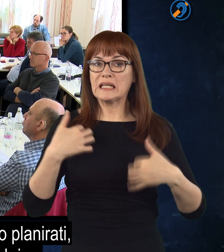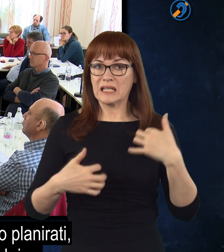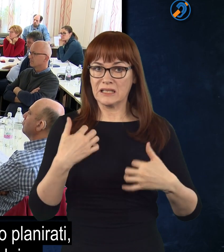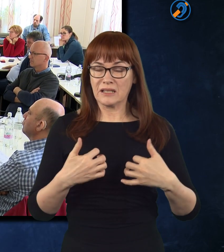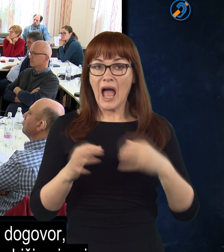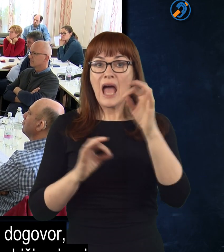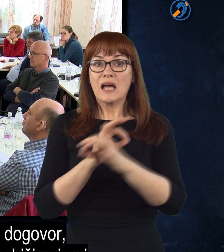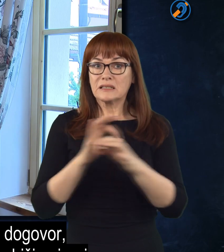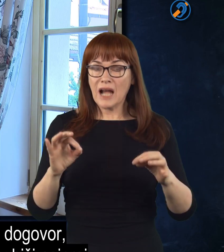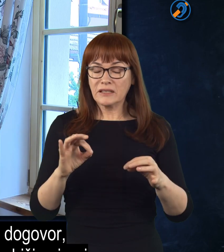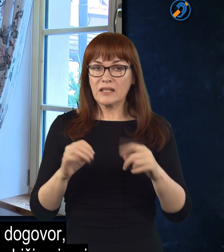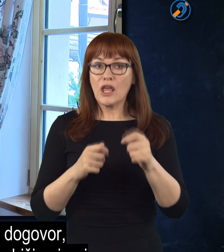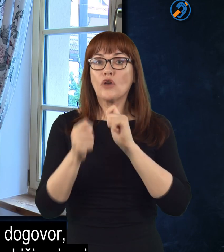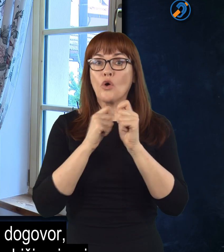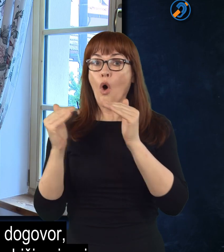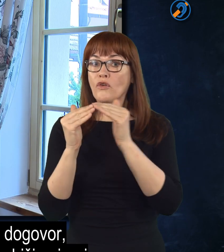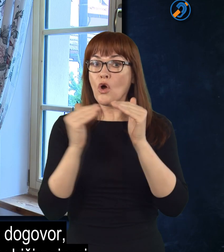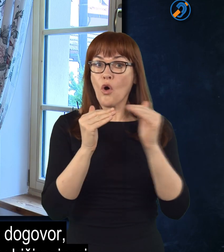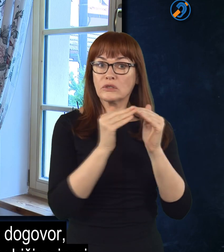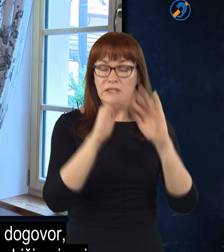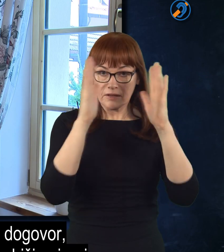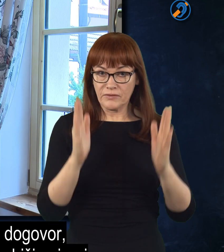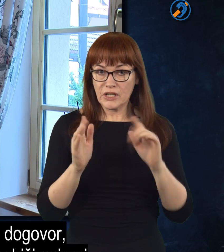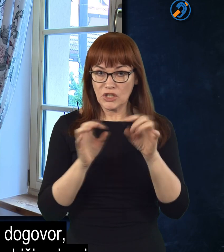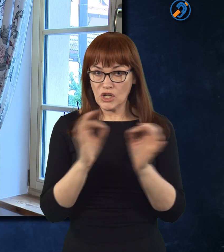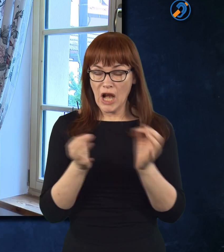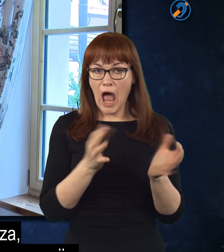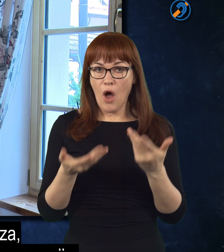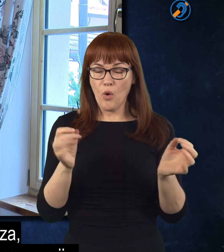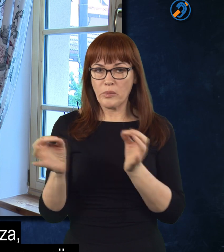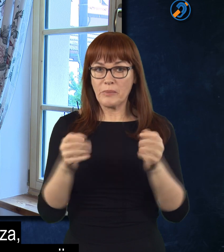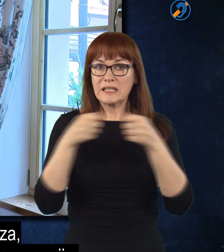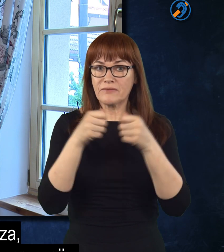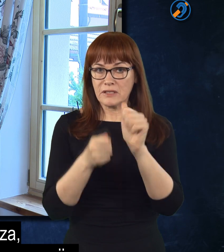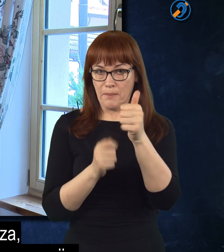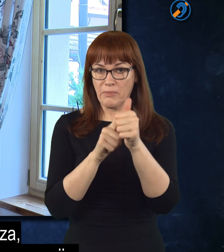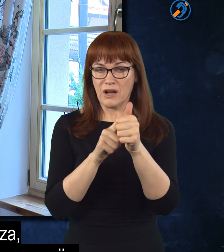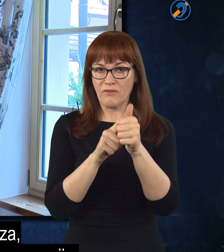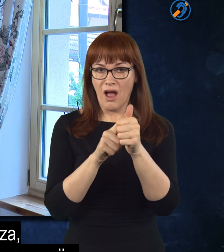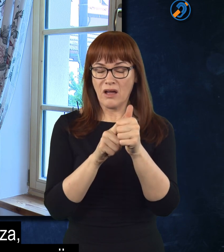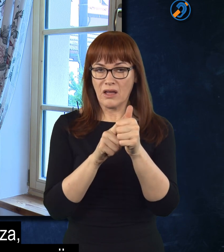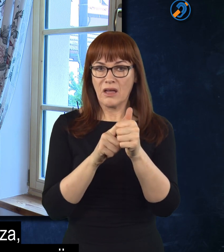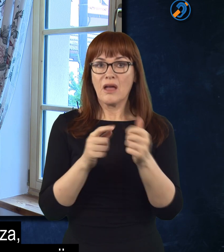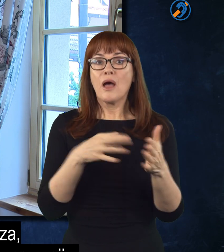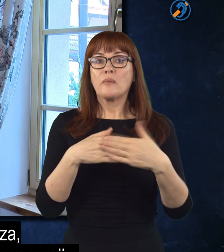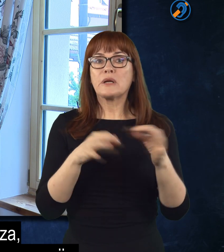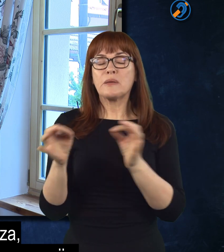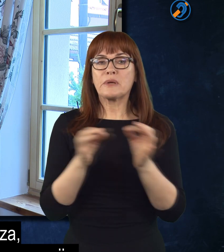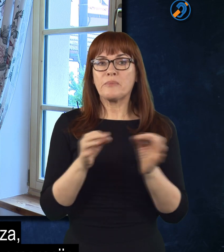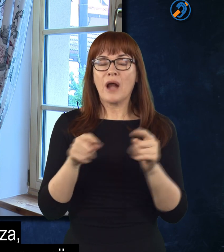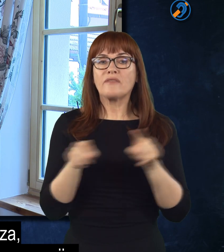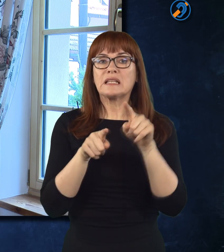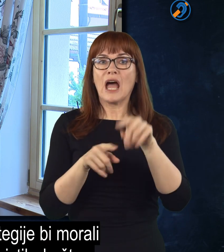kriza. Strategija je za mene nek dogovor, konsenz, ki ga lahko v hiši pripravi zveza prva, ki je kot neke vrste